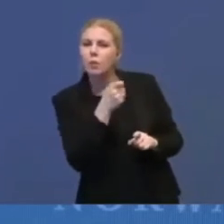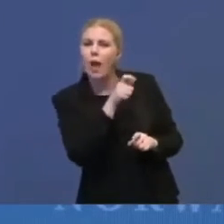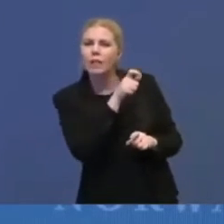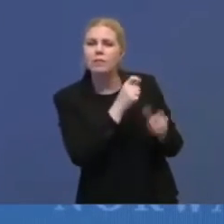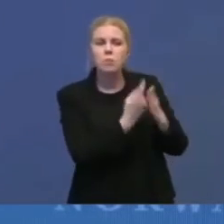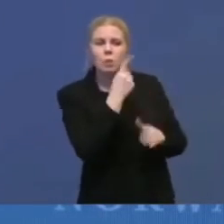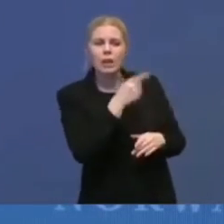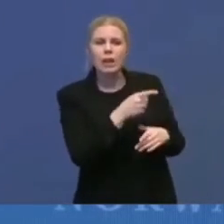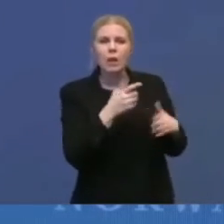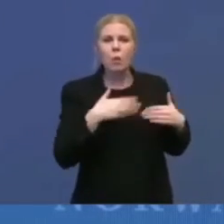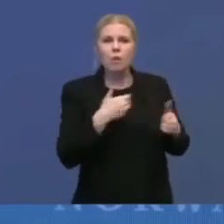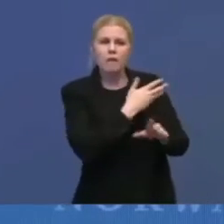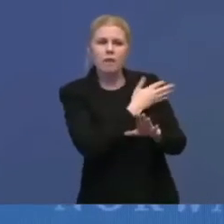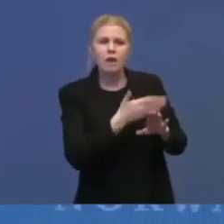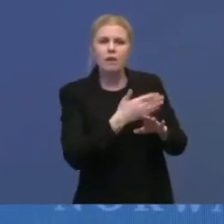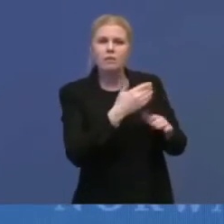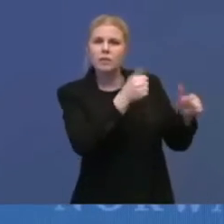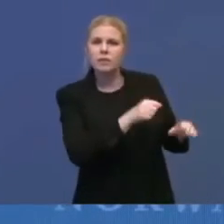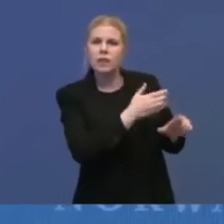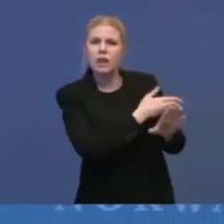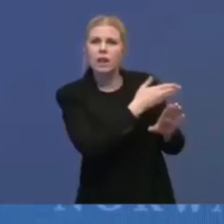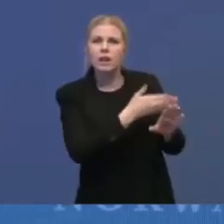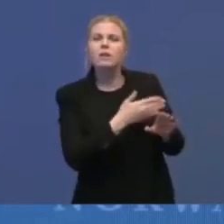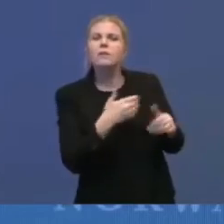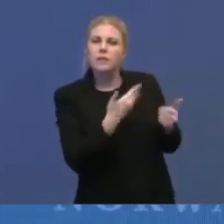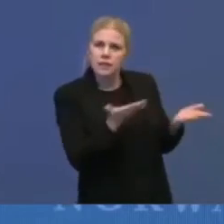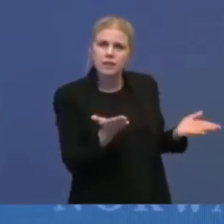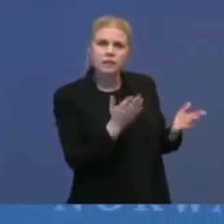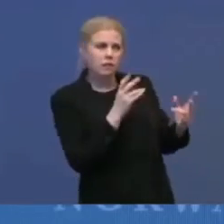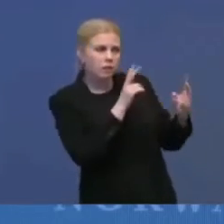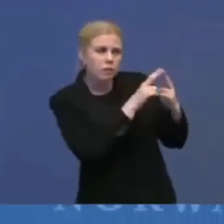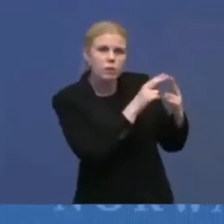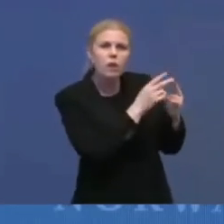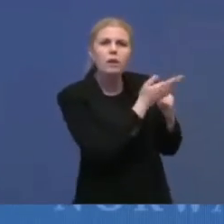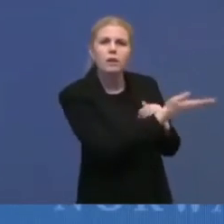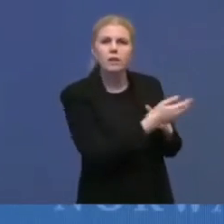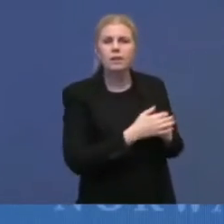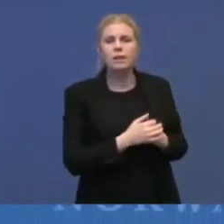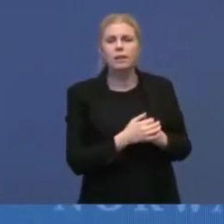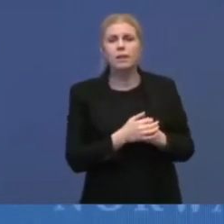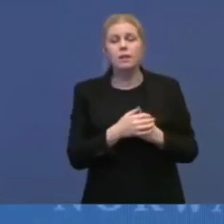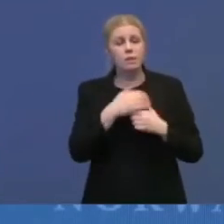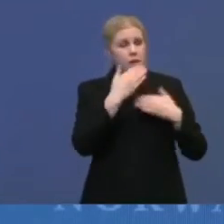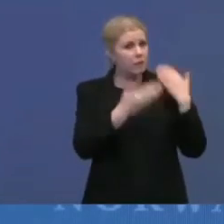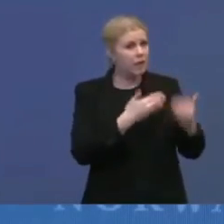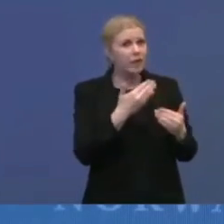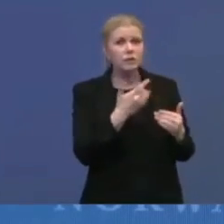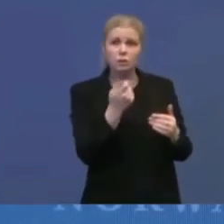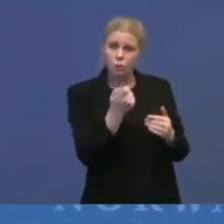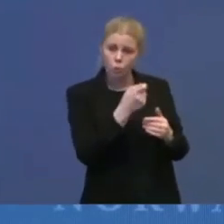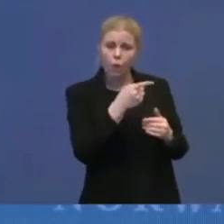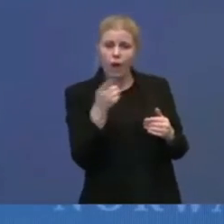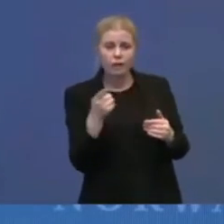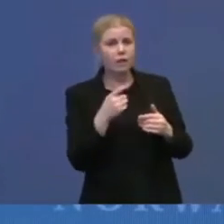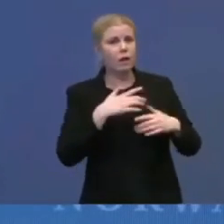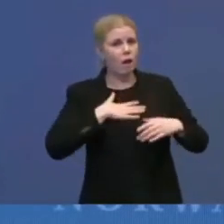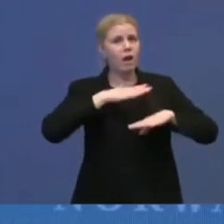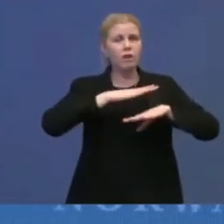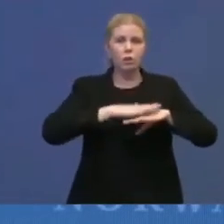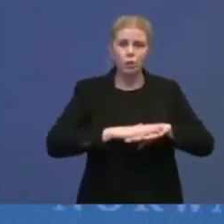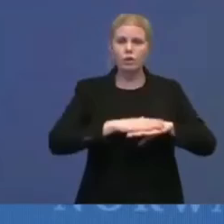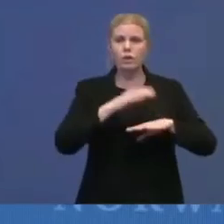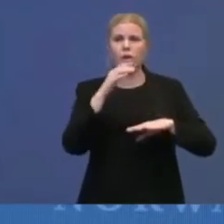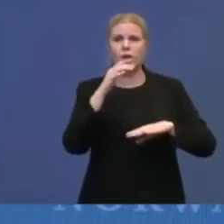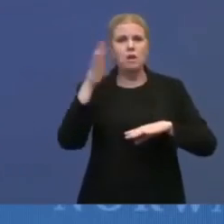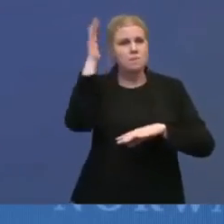aadkaid inaad lixirirti do tustid inaad halkas joogtid. Weli waxaadira dat ka wala aasan ina ijirhada qaadaan wa ina inu